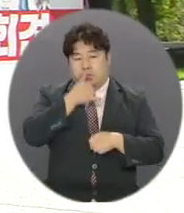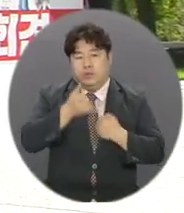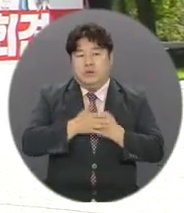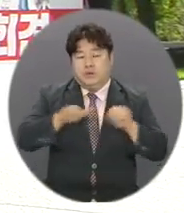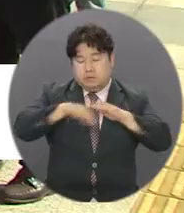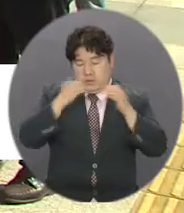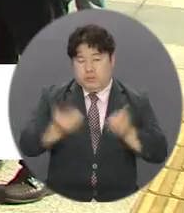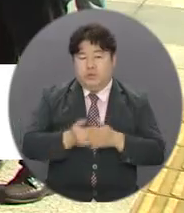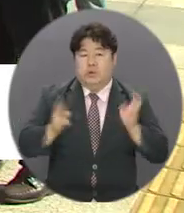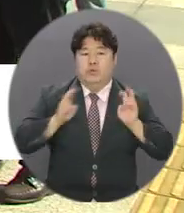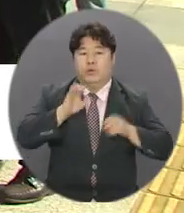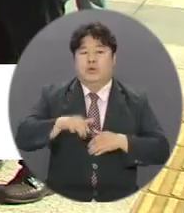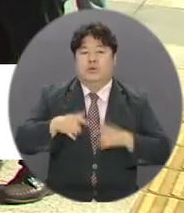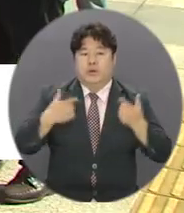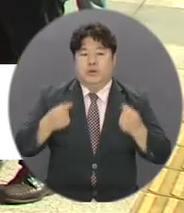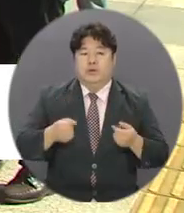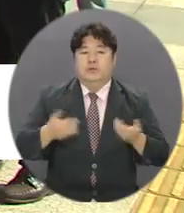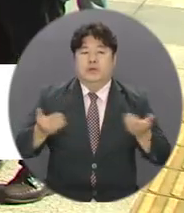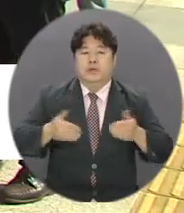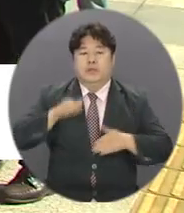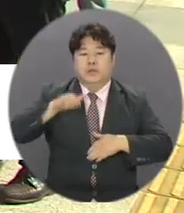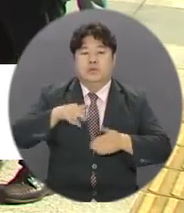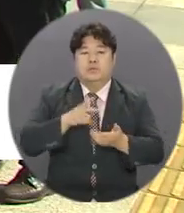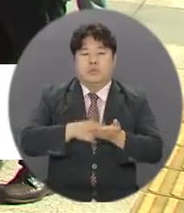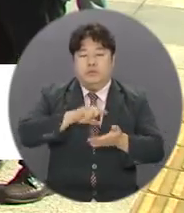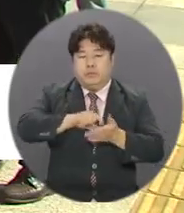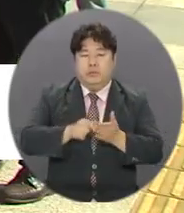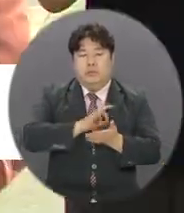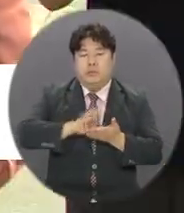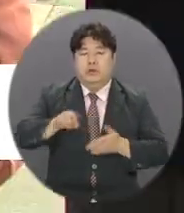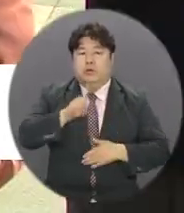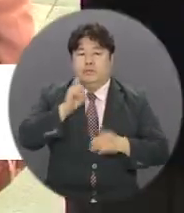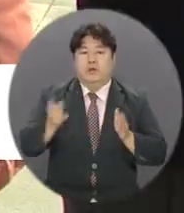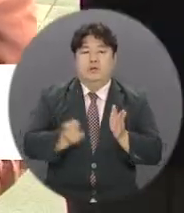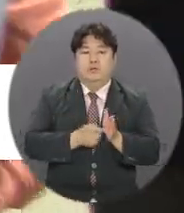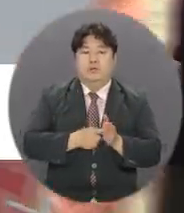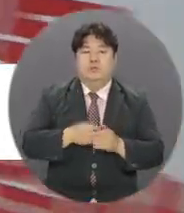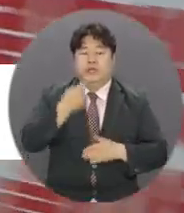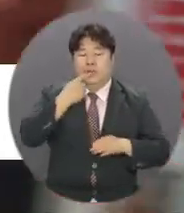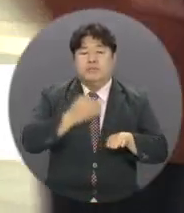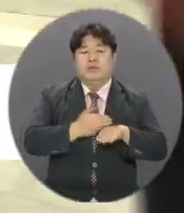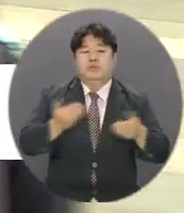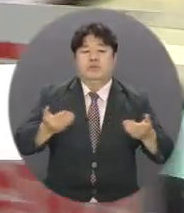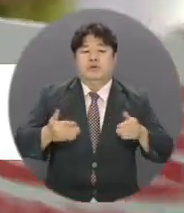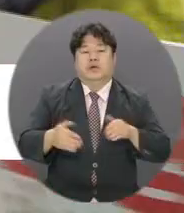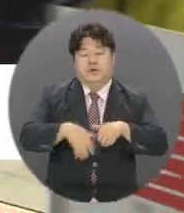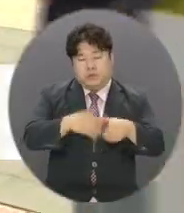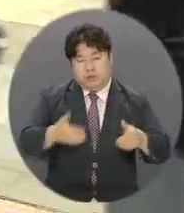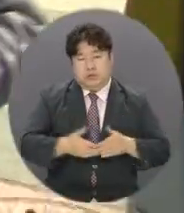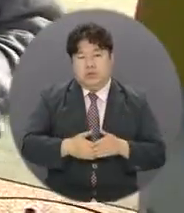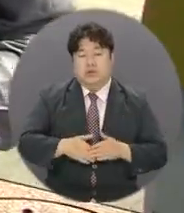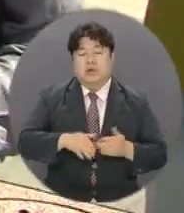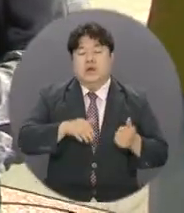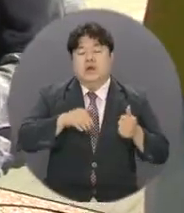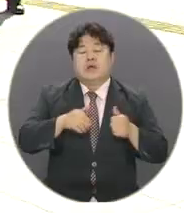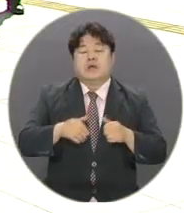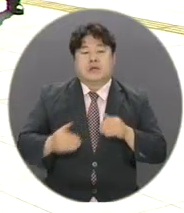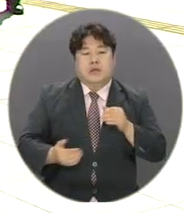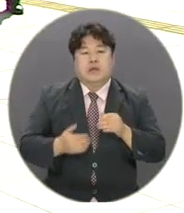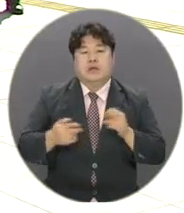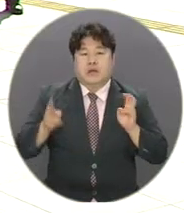사업장에 동등한 근로기준법을 적용하라고 촉구했습니다. 또 민주노총은 산재로 사망하는